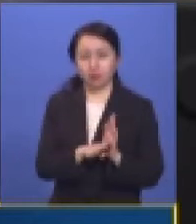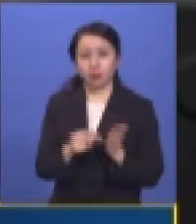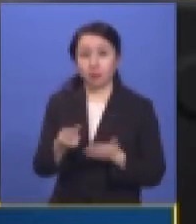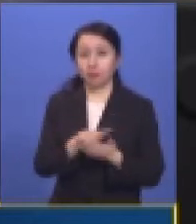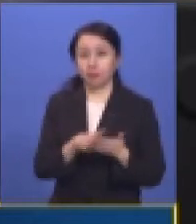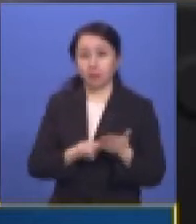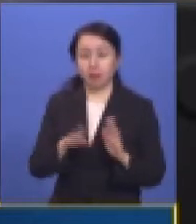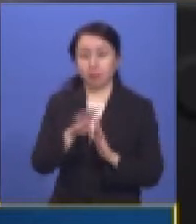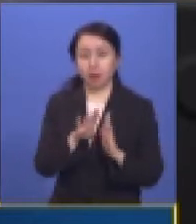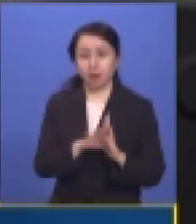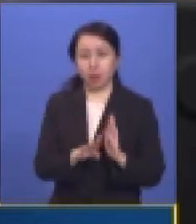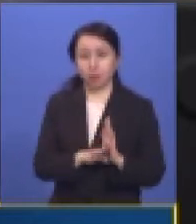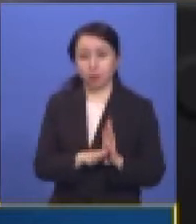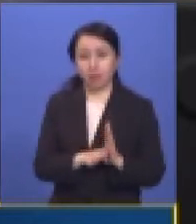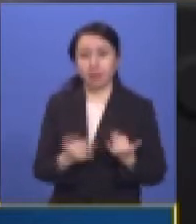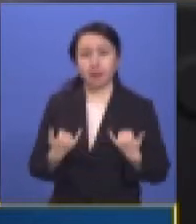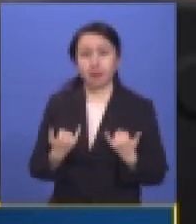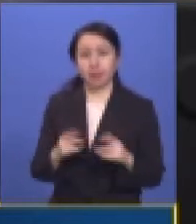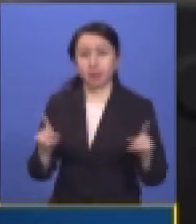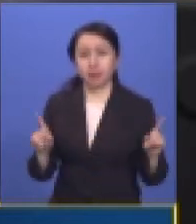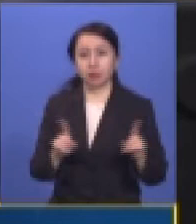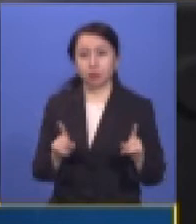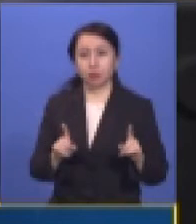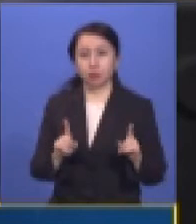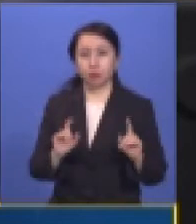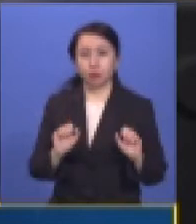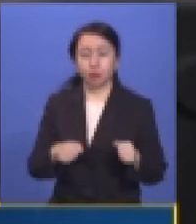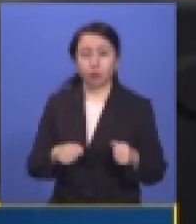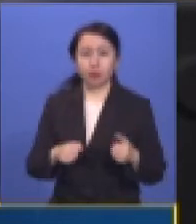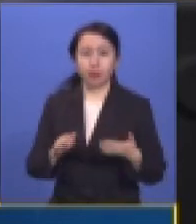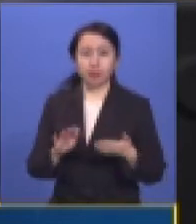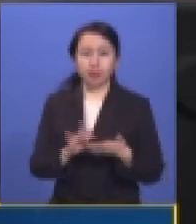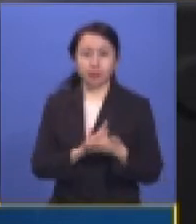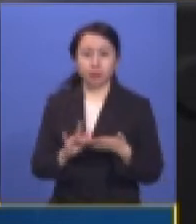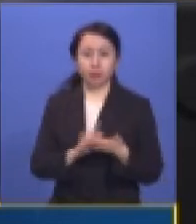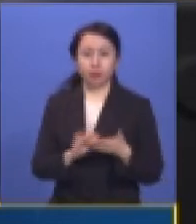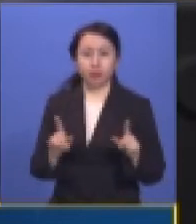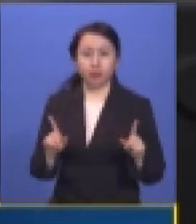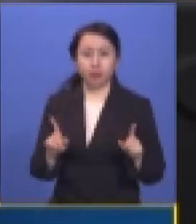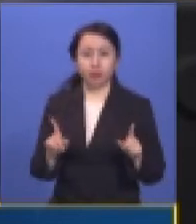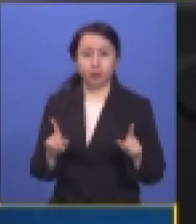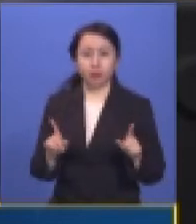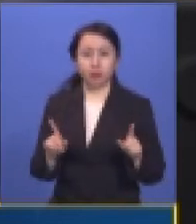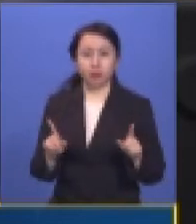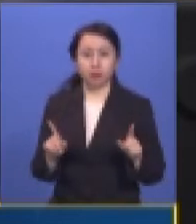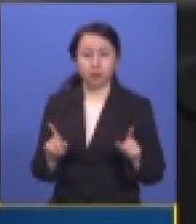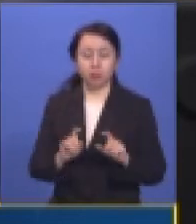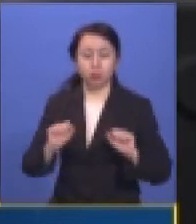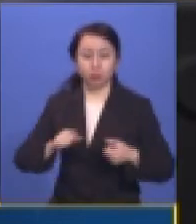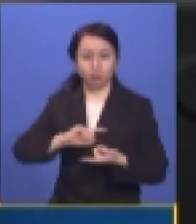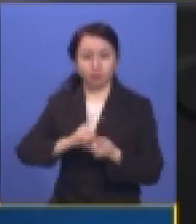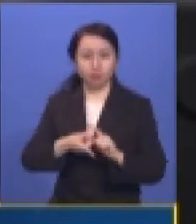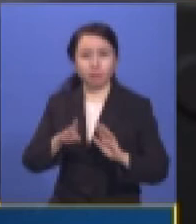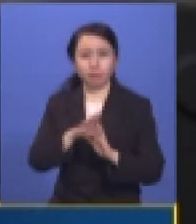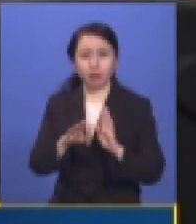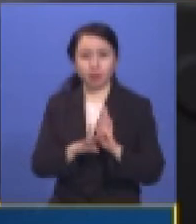для того, чтобы на дисплей выводилось что-то, чтобы можно было перепрограммировать